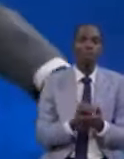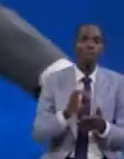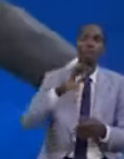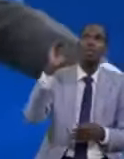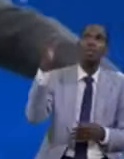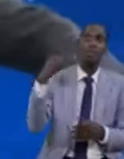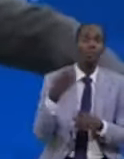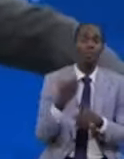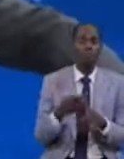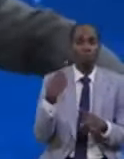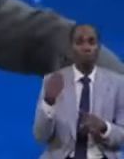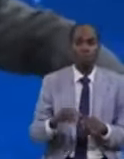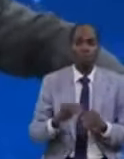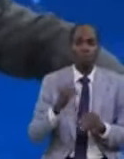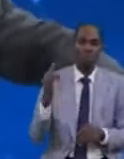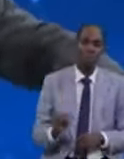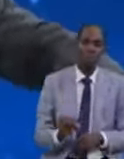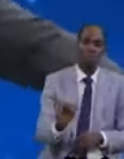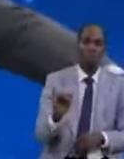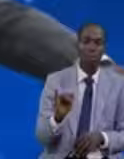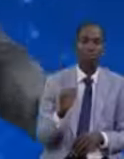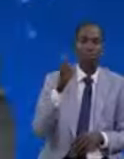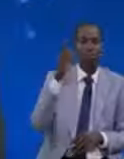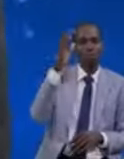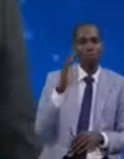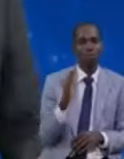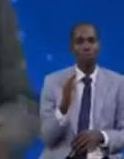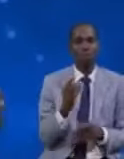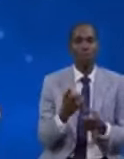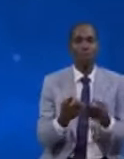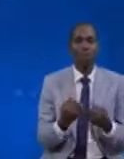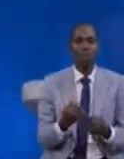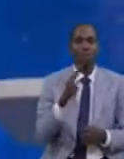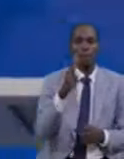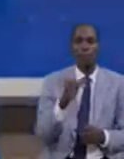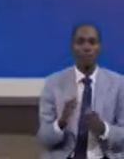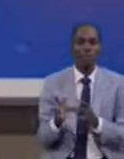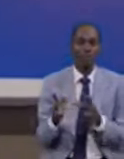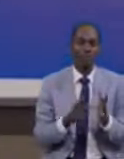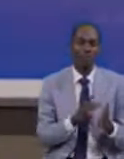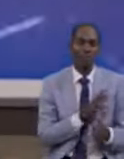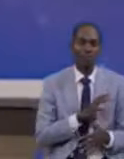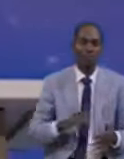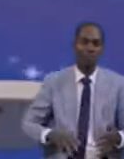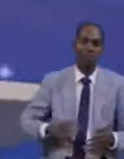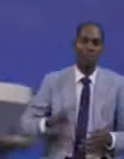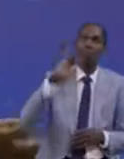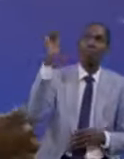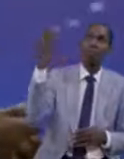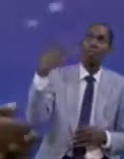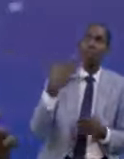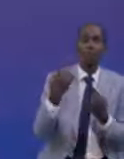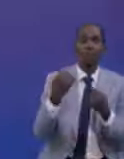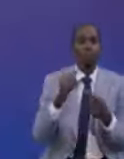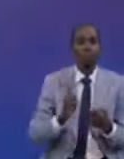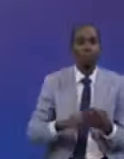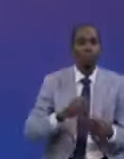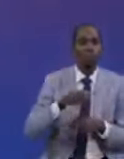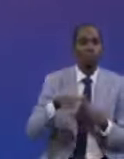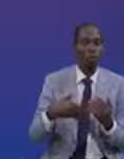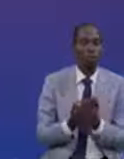Dieu tout-puissant est venue par Jésus-Christ la grâce nous parvient par Jésus-Christ